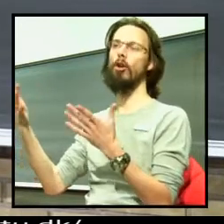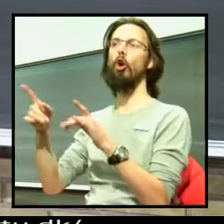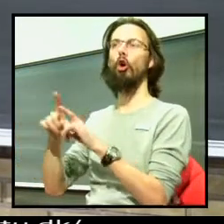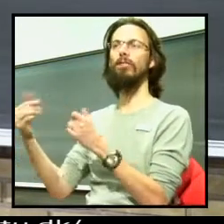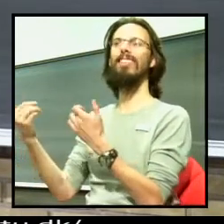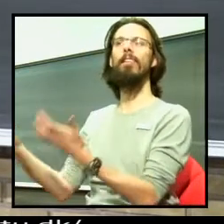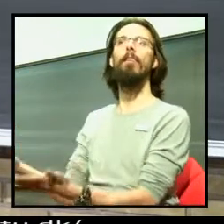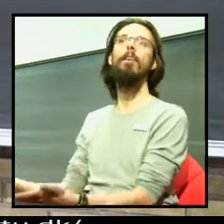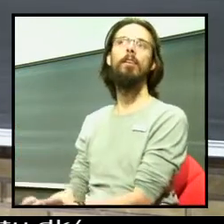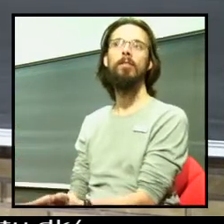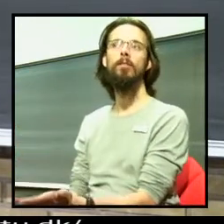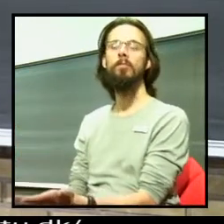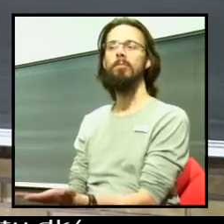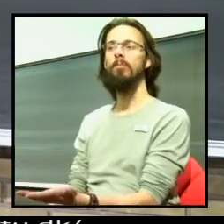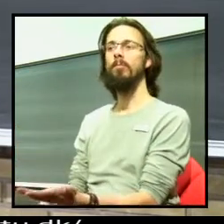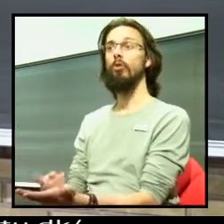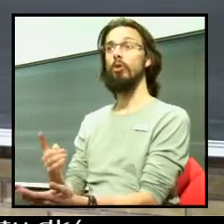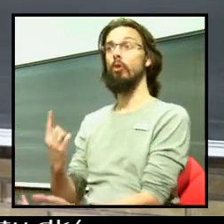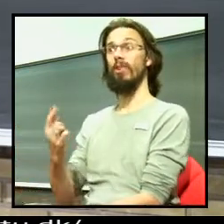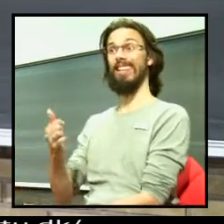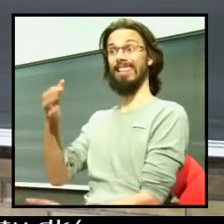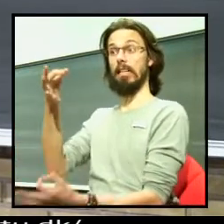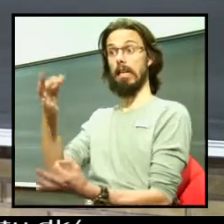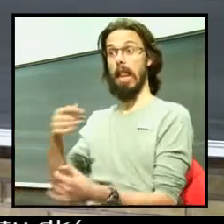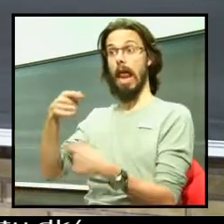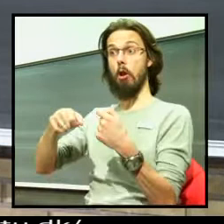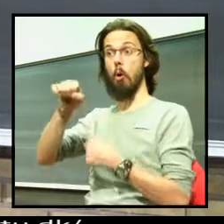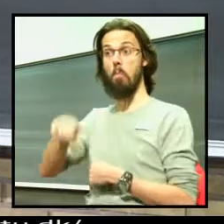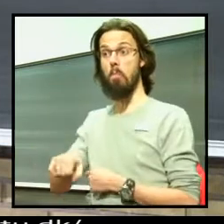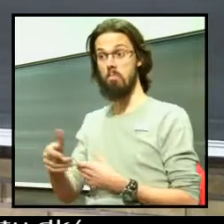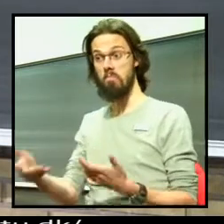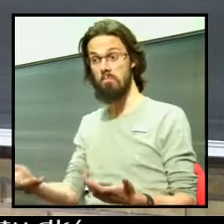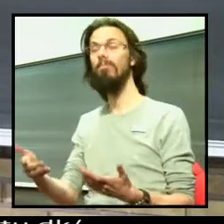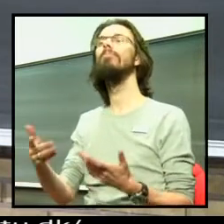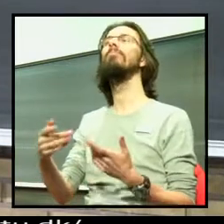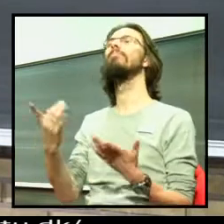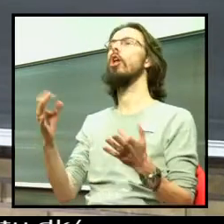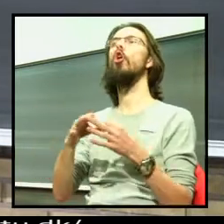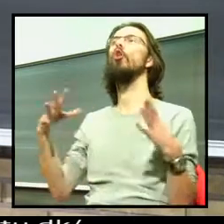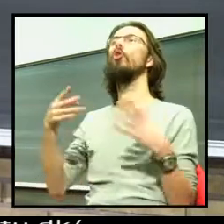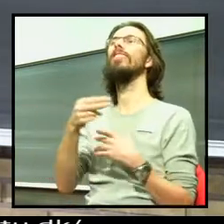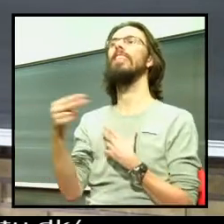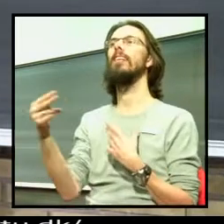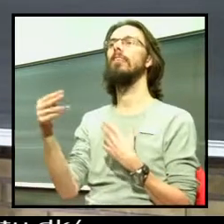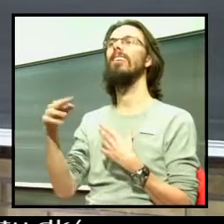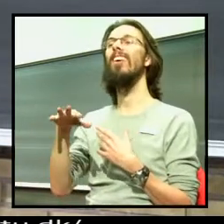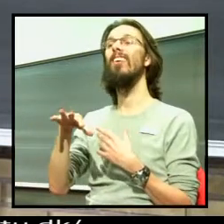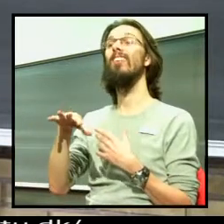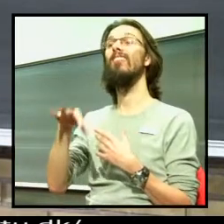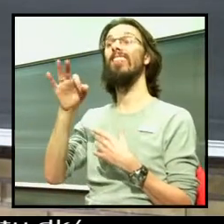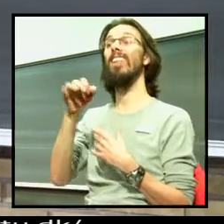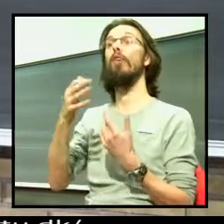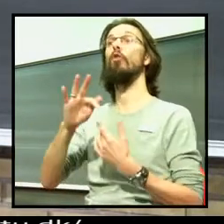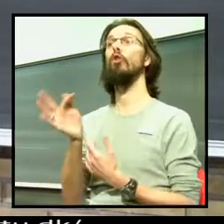Så det eneste, det hele handler om i virkeligheden, det er løs ligningen, find funktionen. Og det her har I